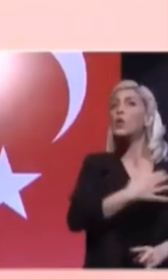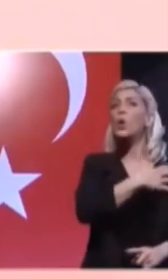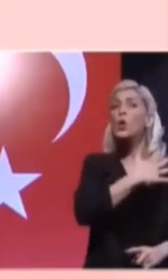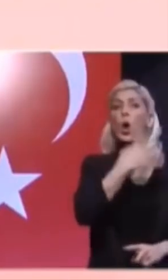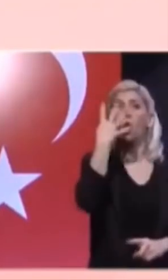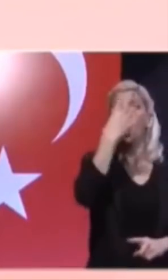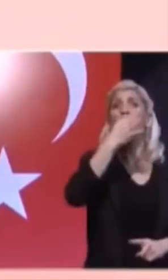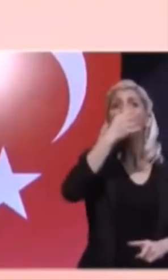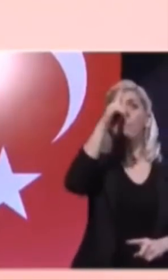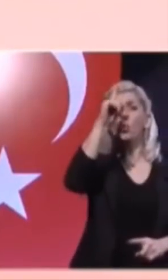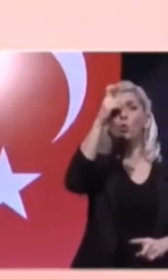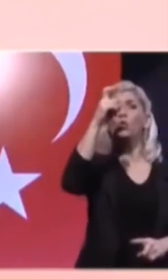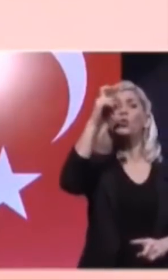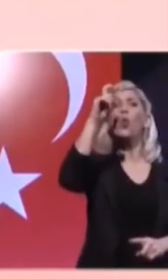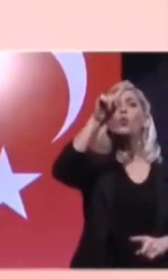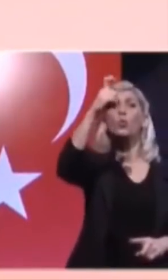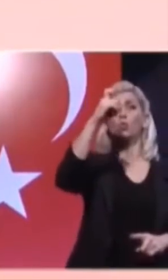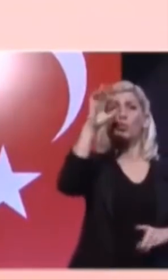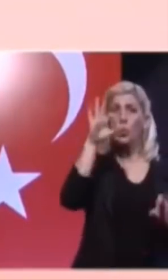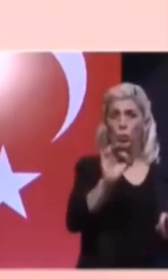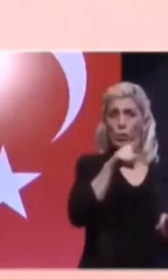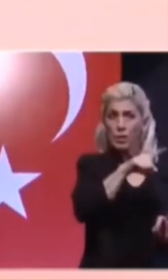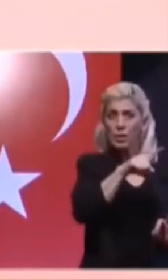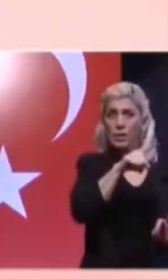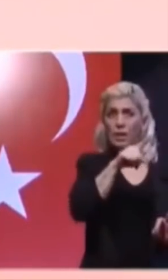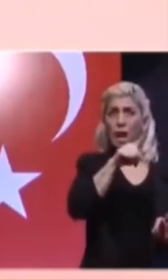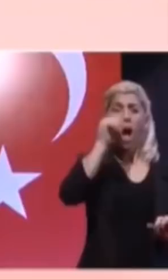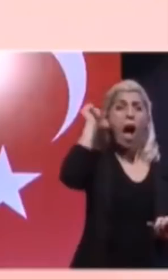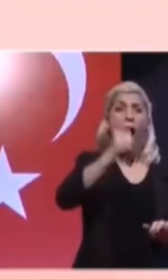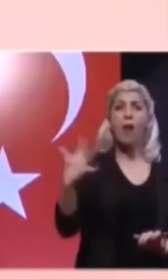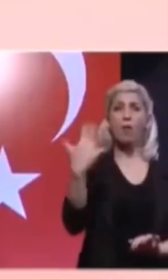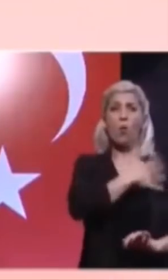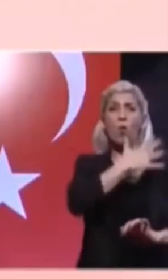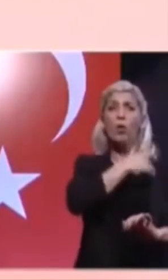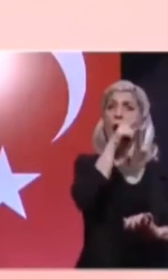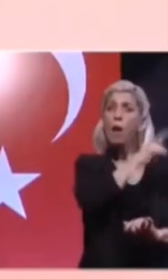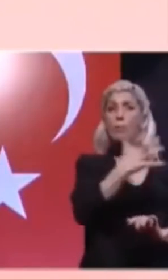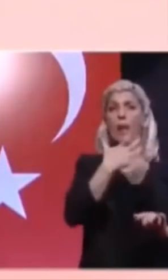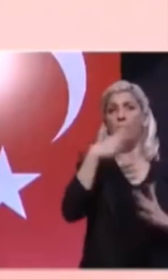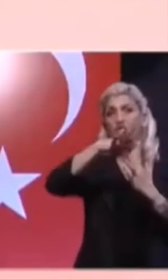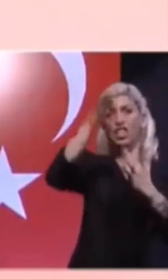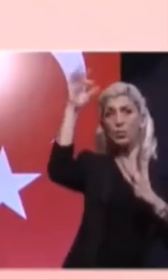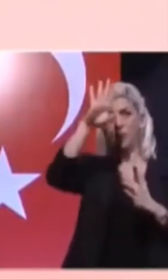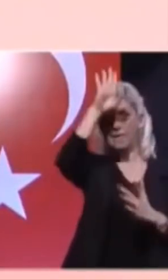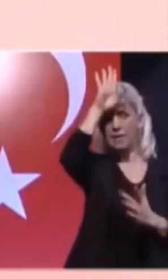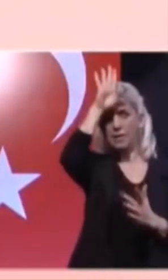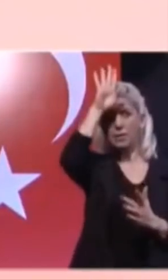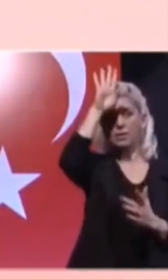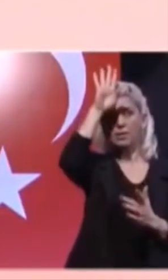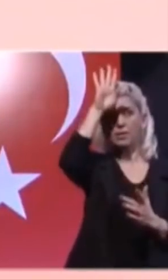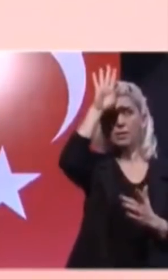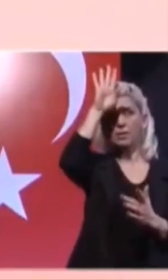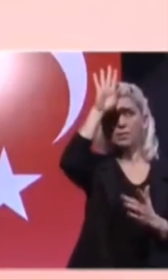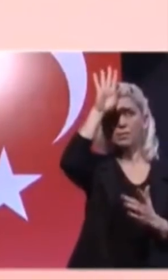Atatürk'ün, Mustafa Kemal Paşa'nın başkanlığında, hem de fiilen yeni bir yönetim kurulmuştur. Ve bu yönetim daha sonra